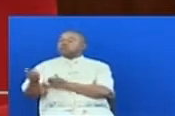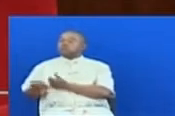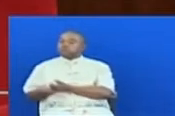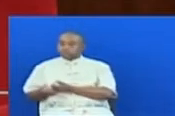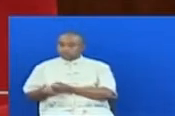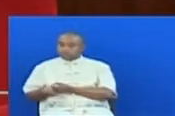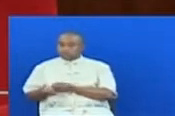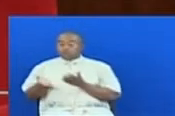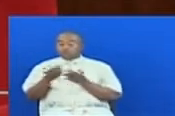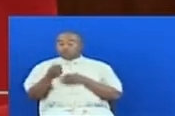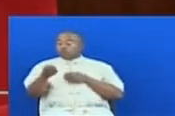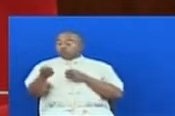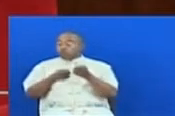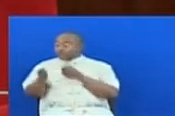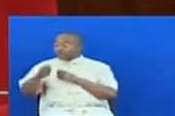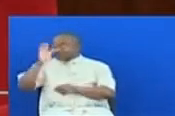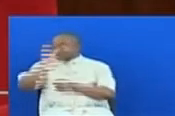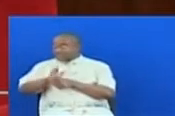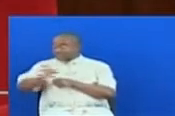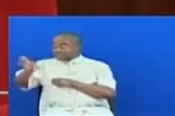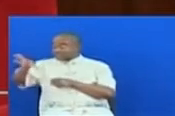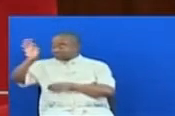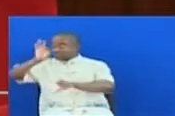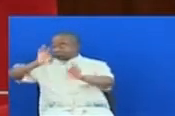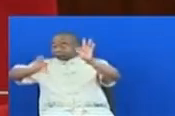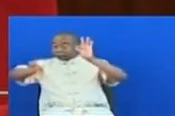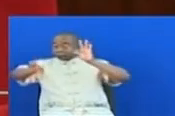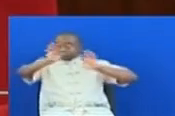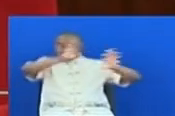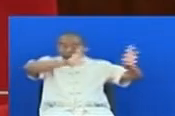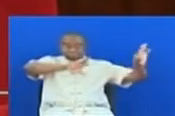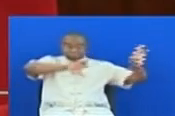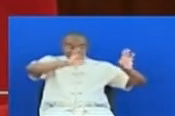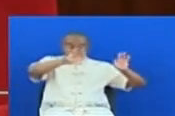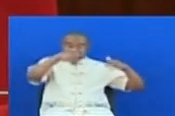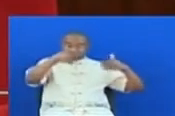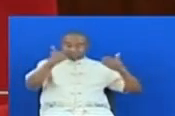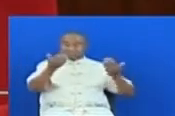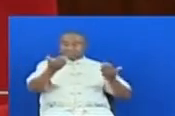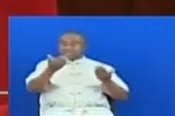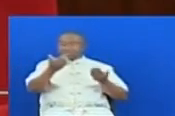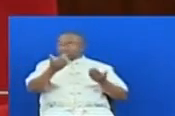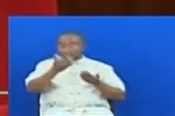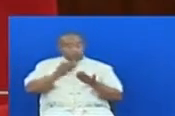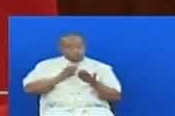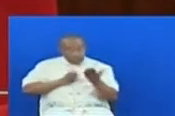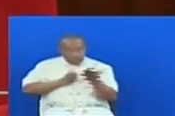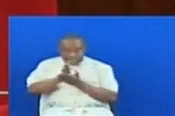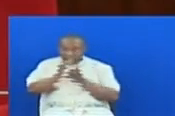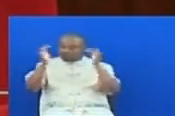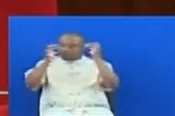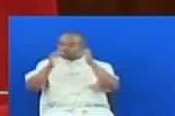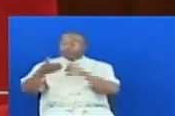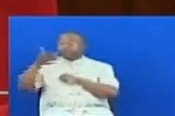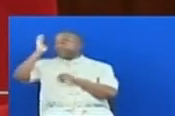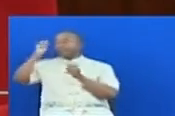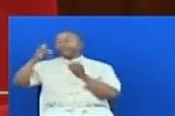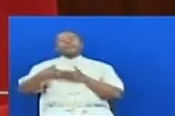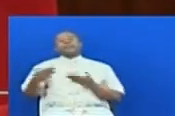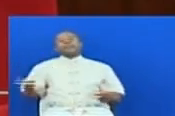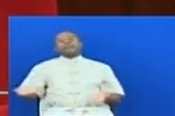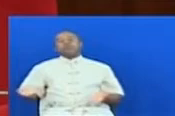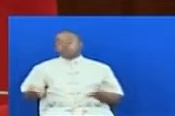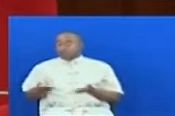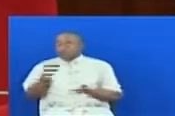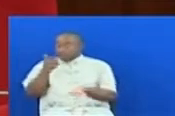sababu wakurugenzi wengi walioteuliwa sasa hivi hawakupita kwenye mfumo wa serikali. Kwa hiyo unakuta labda